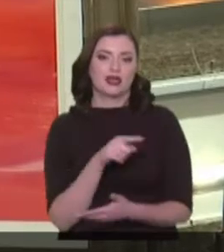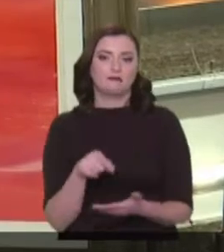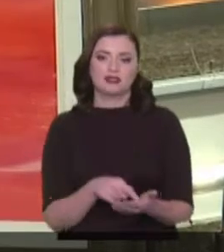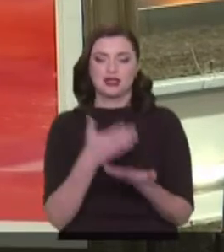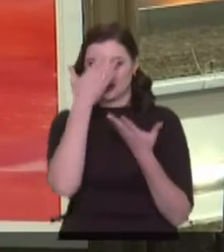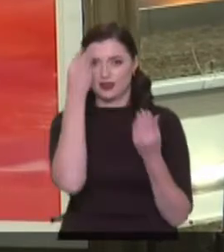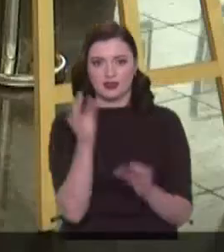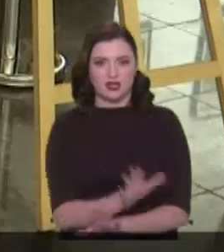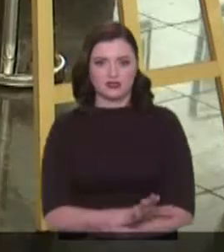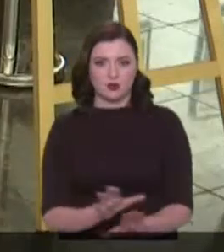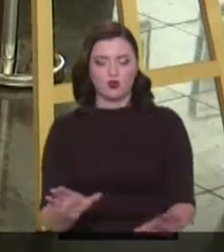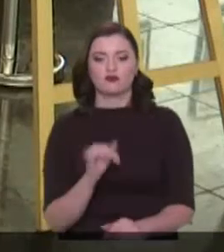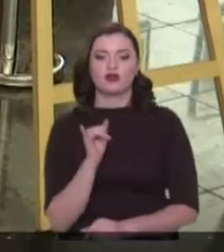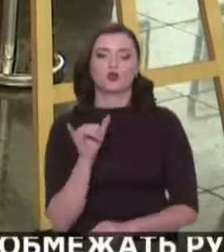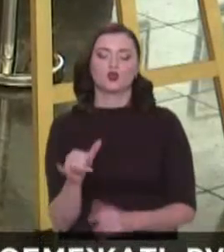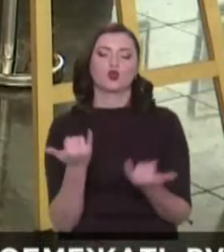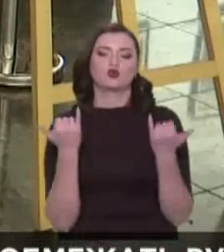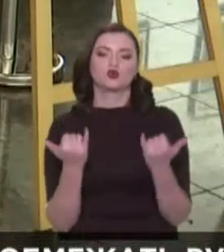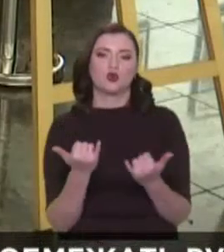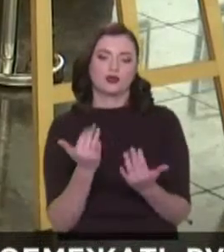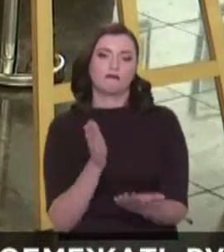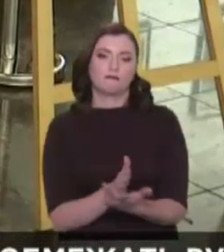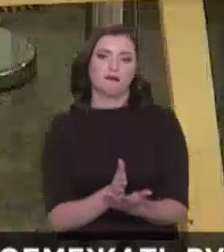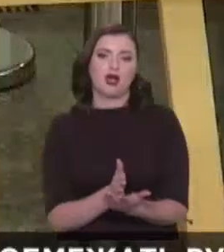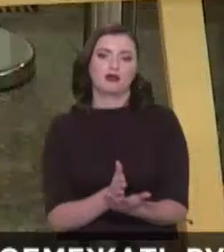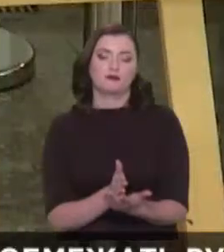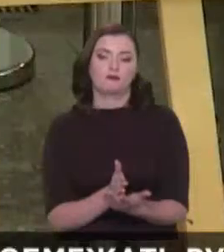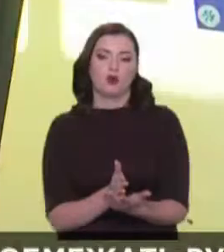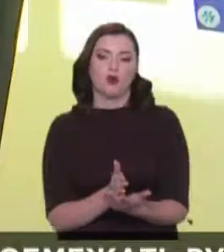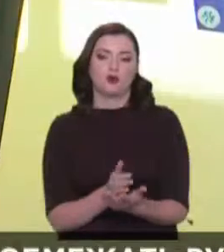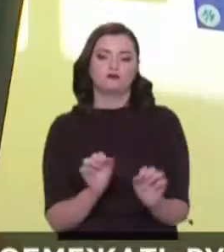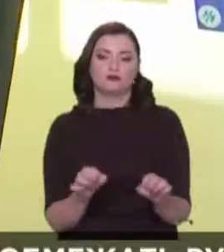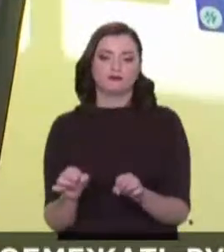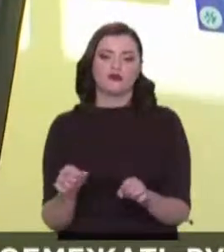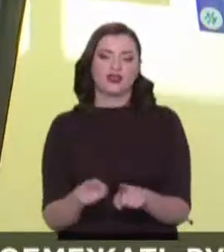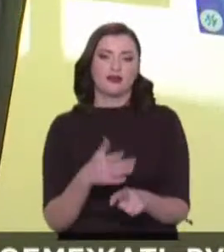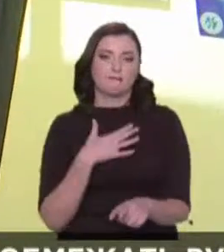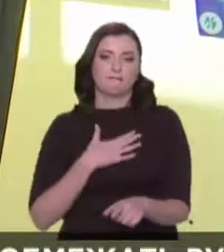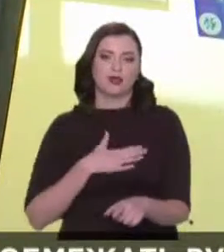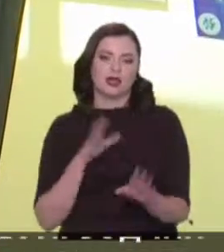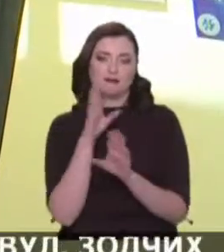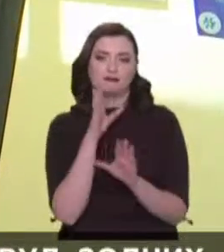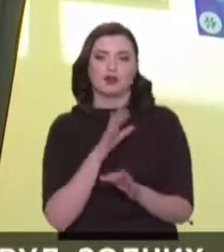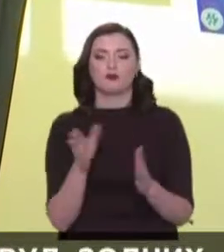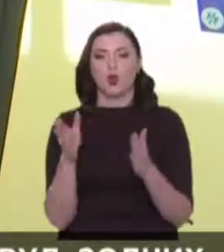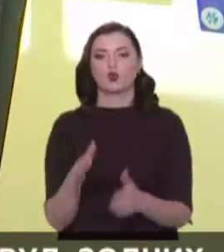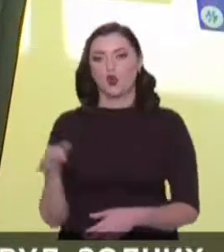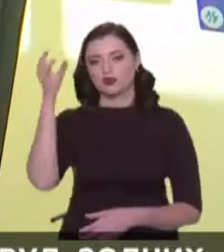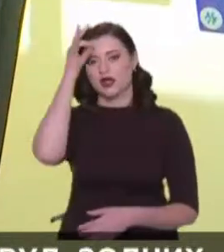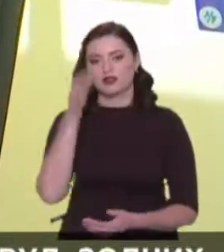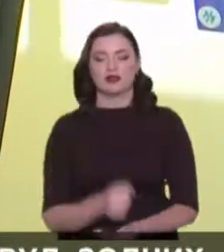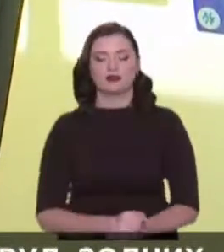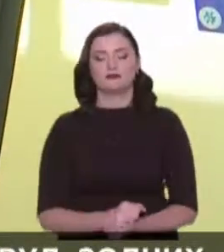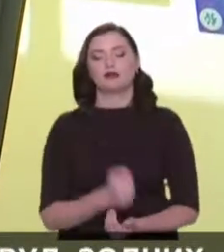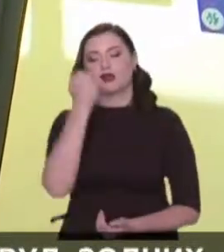не забував. І ми ось сьогодні маємо нагоду в такій приємній атмосфері про нього згадати, колеги.